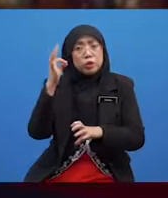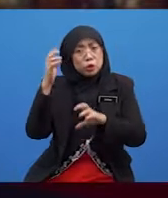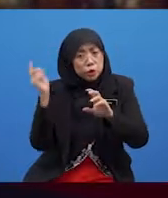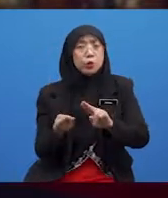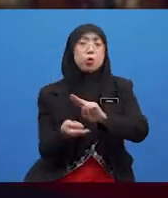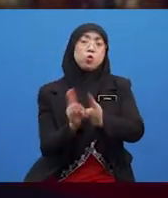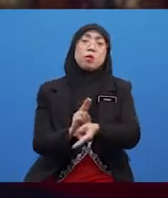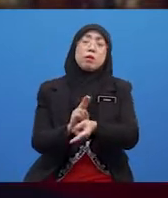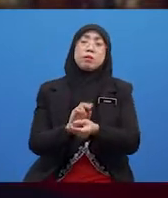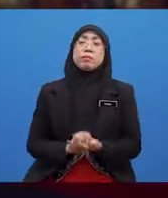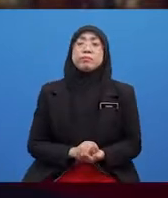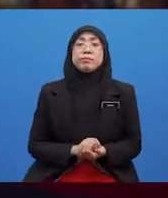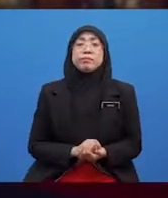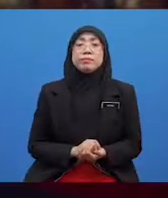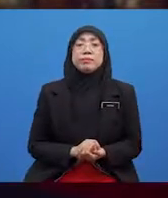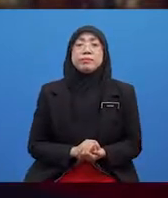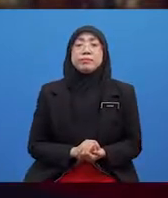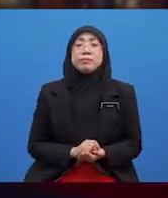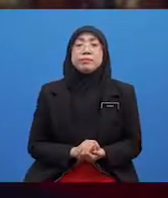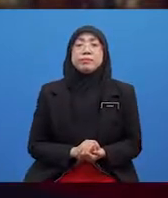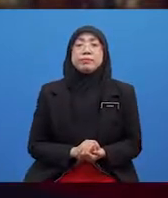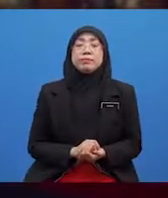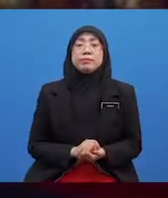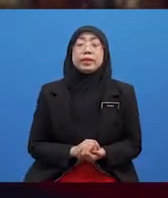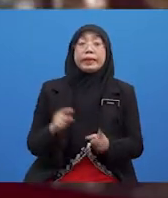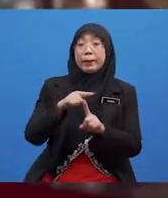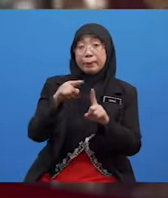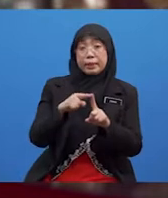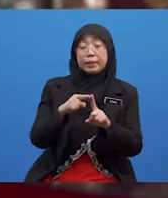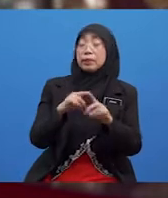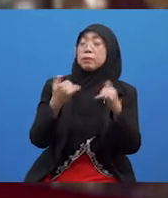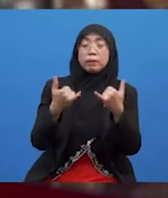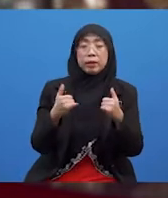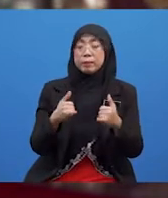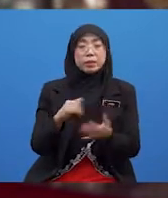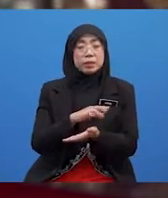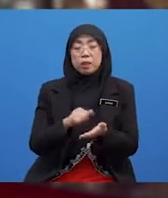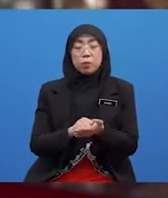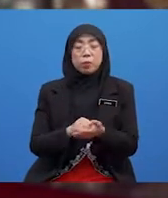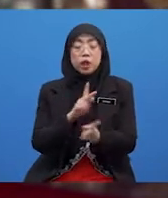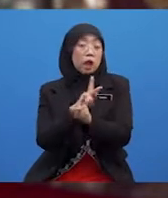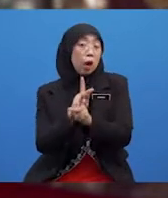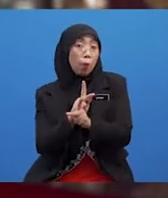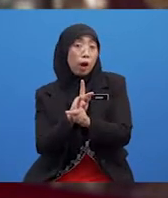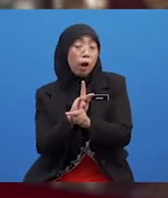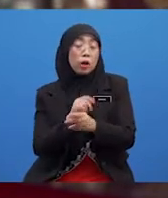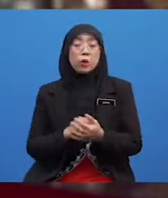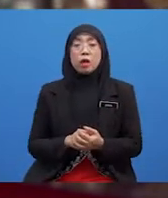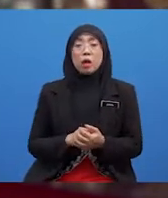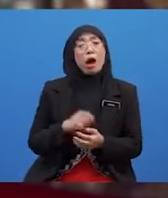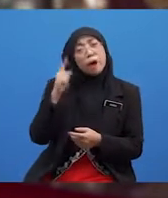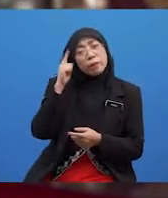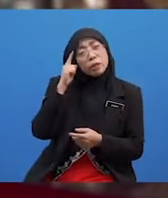Kemampuan untuk mengubah suai pergerakan semasa permainan dan keupayaan atlet